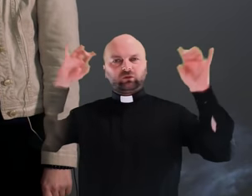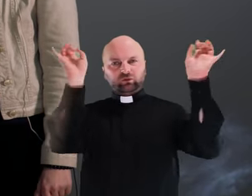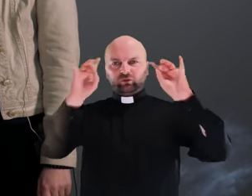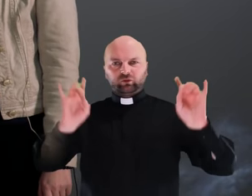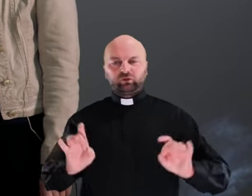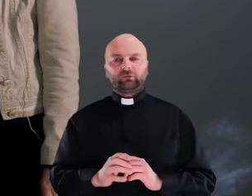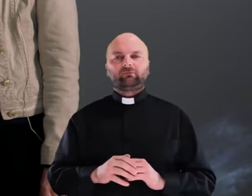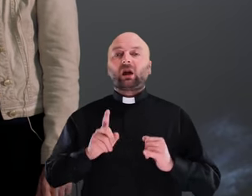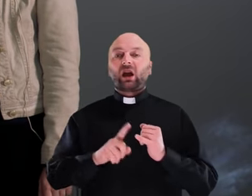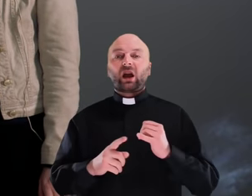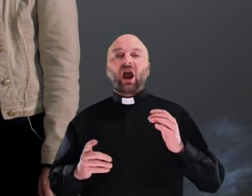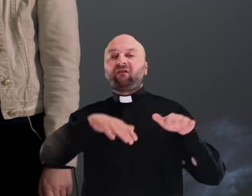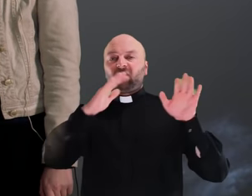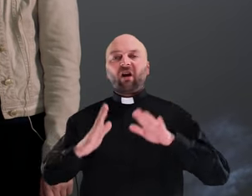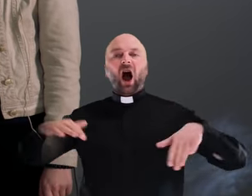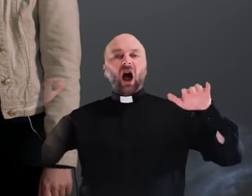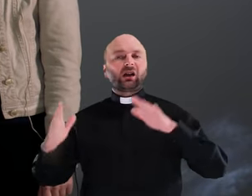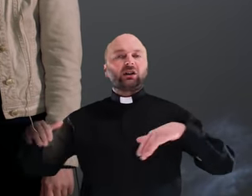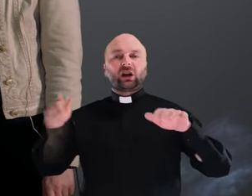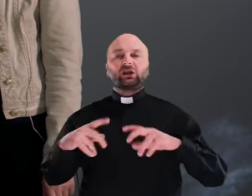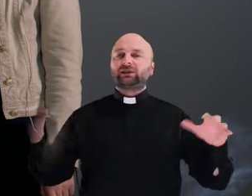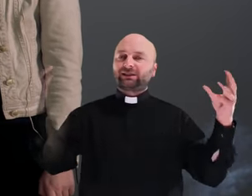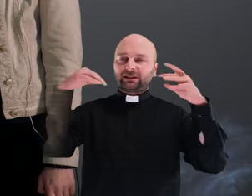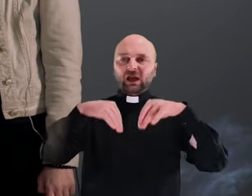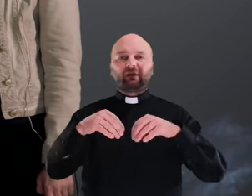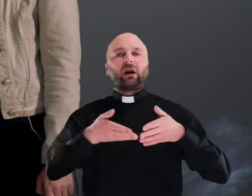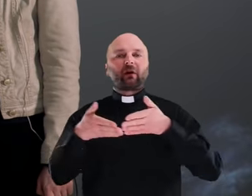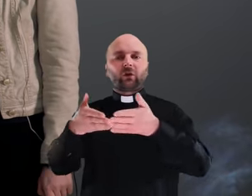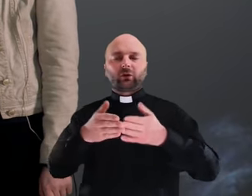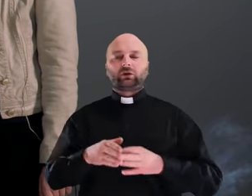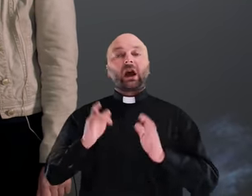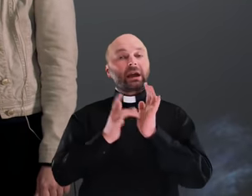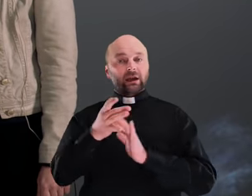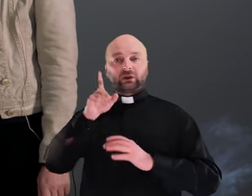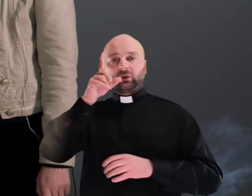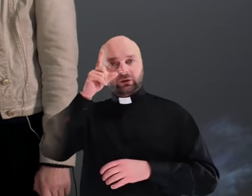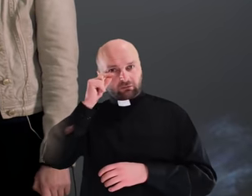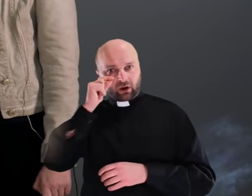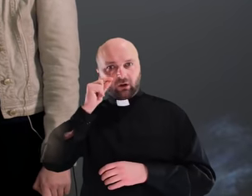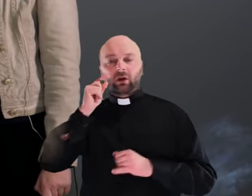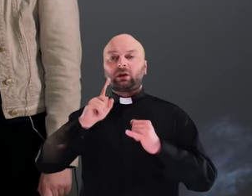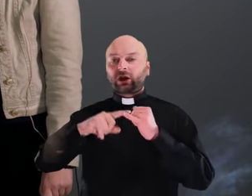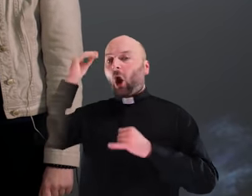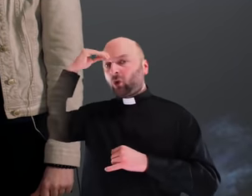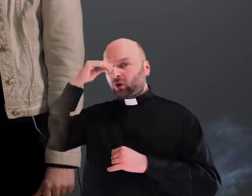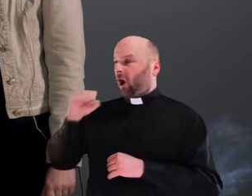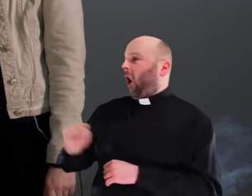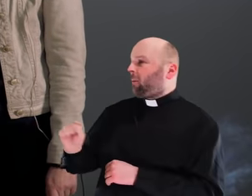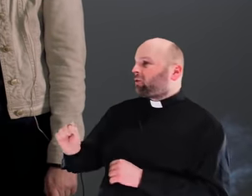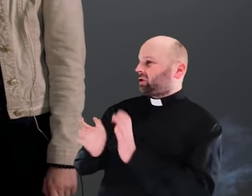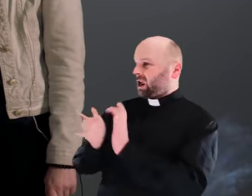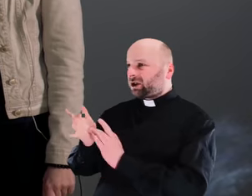łódź. On zaś spał. Wtedy przystąpili do niego i obudzili go,